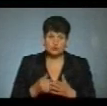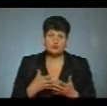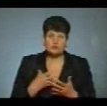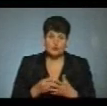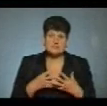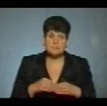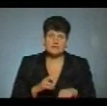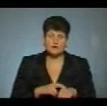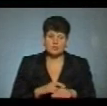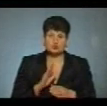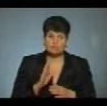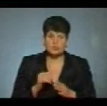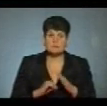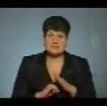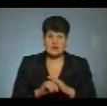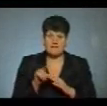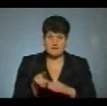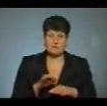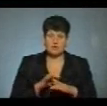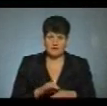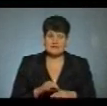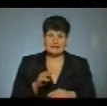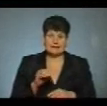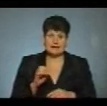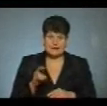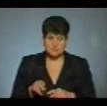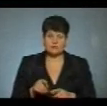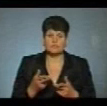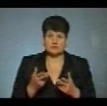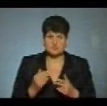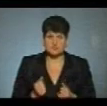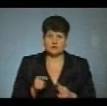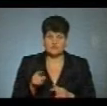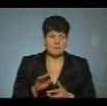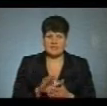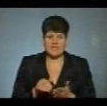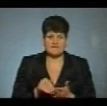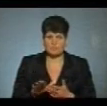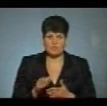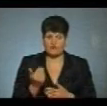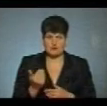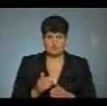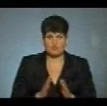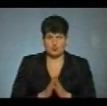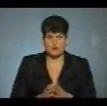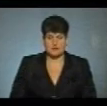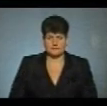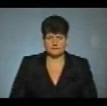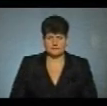лікаря. Якщо буде підстава вам провести цей швидкий тест, то, звичайно, вам не відмовлять у вашому проханні.